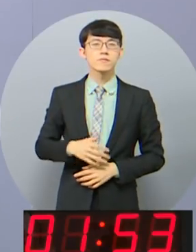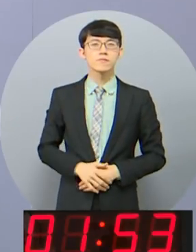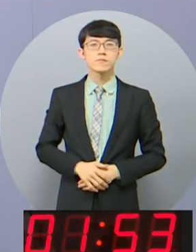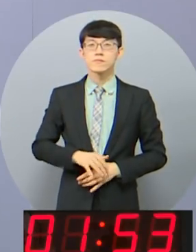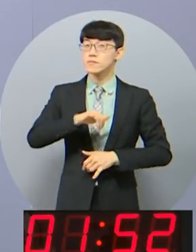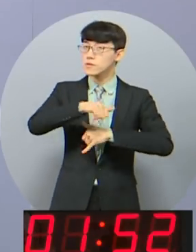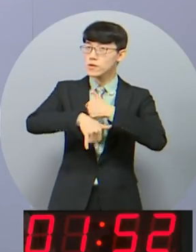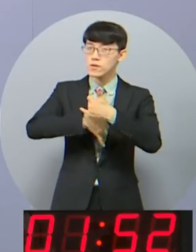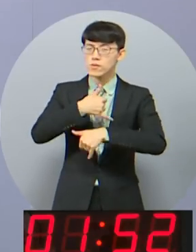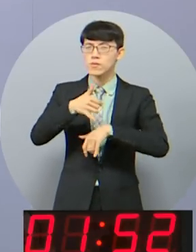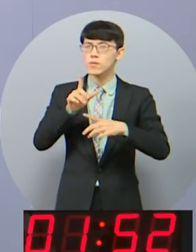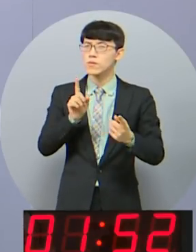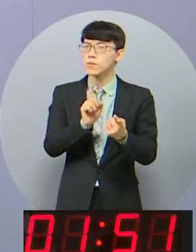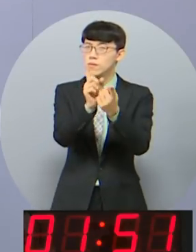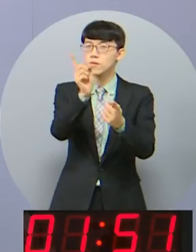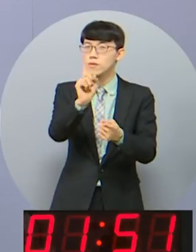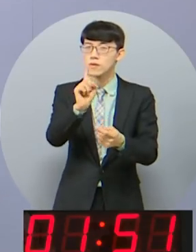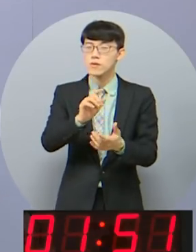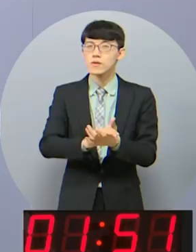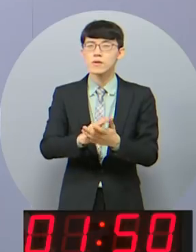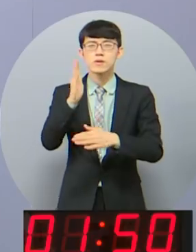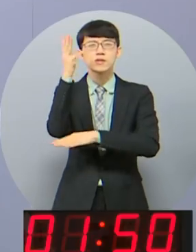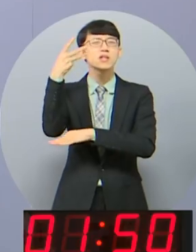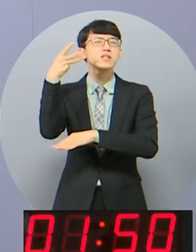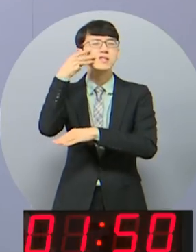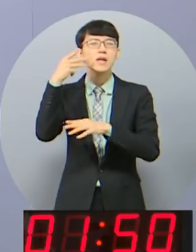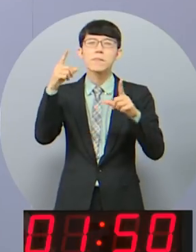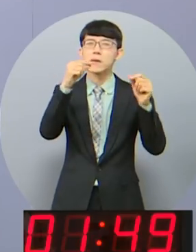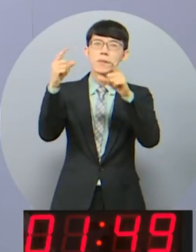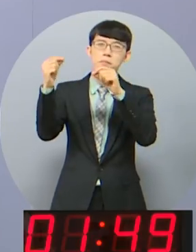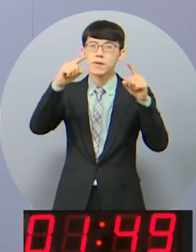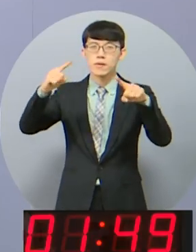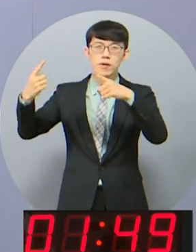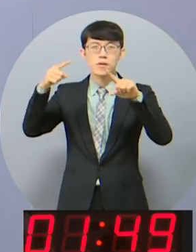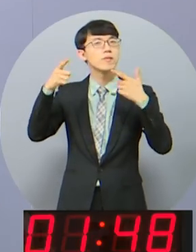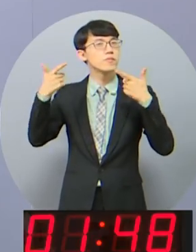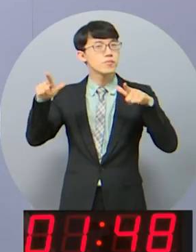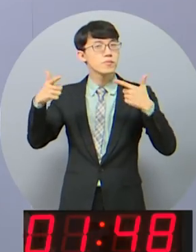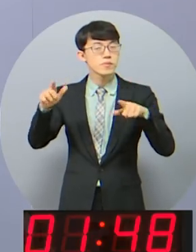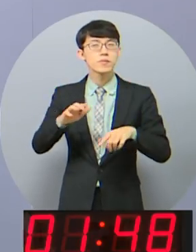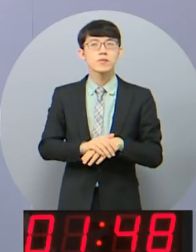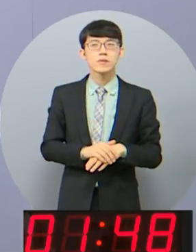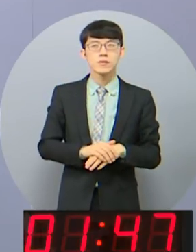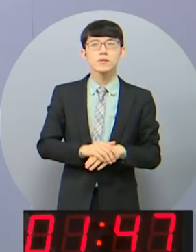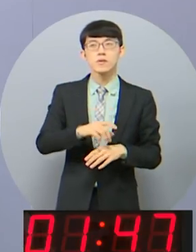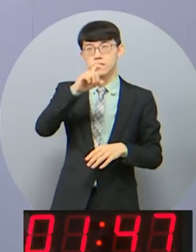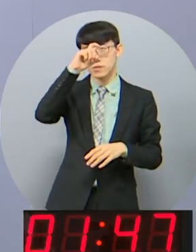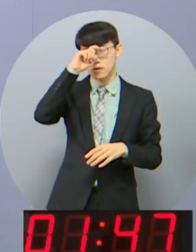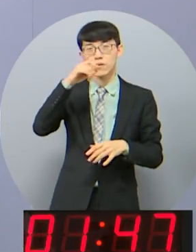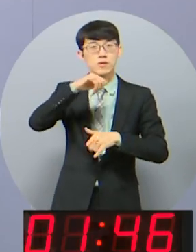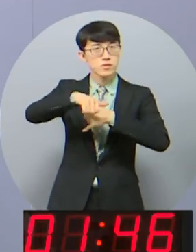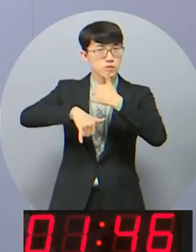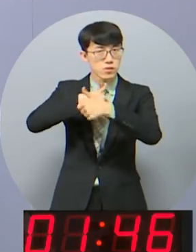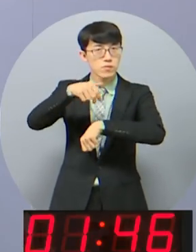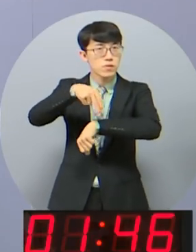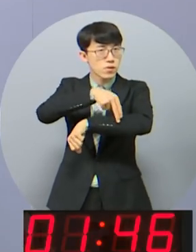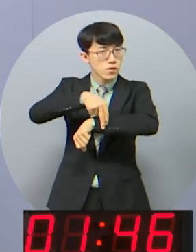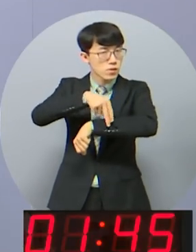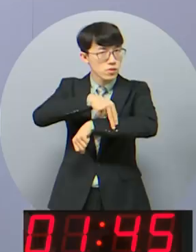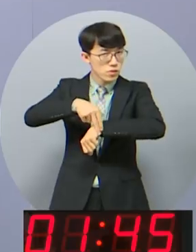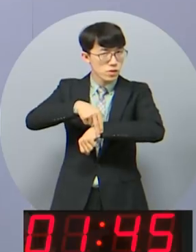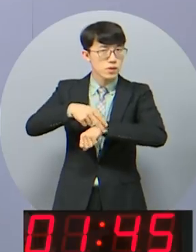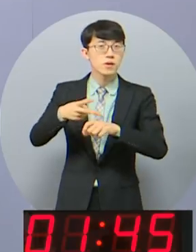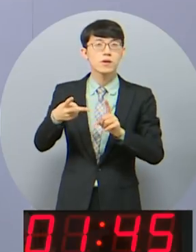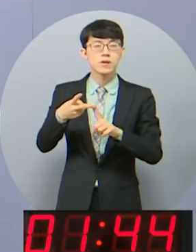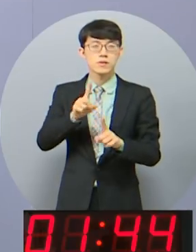对的将不再是政治口水，而是更多未来生活的规划以及个人梦